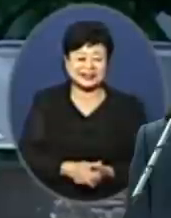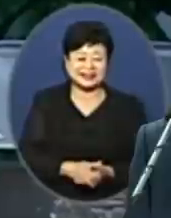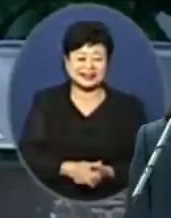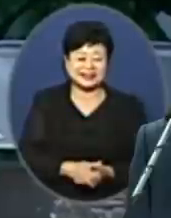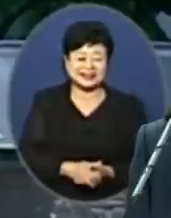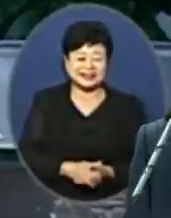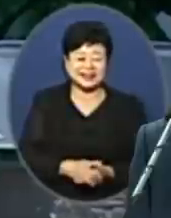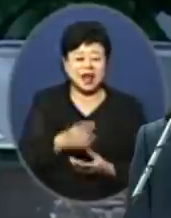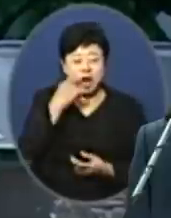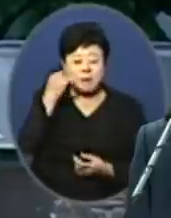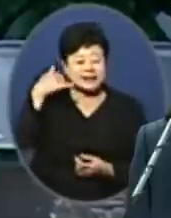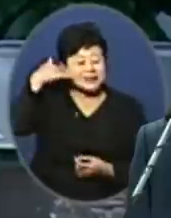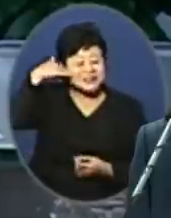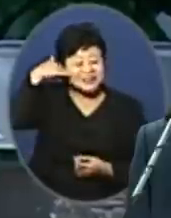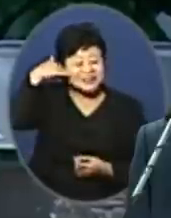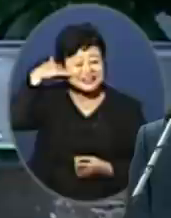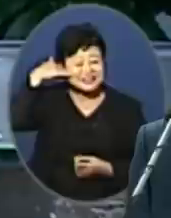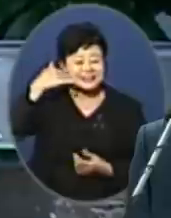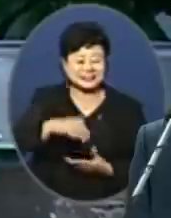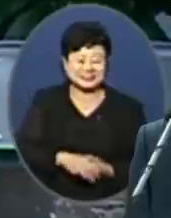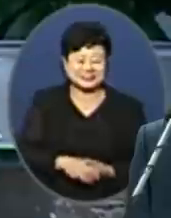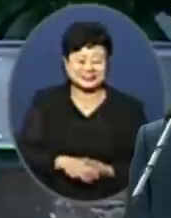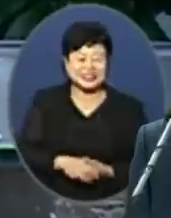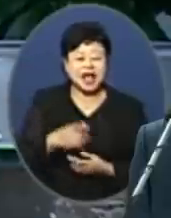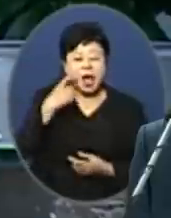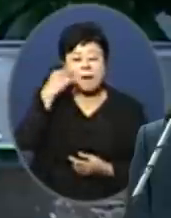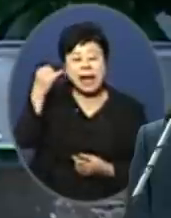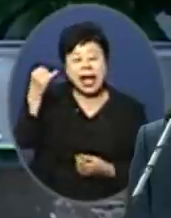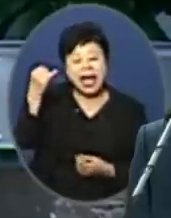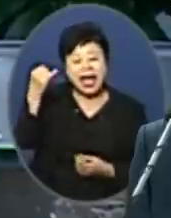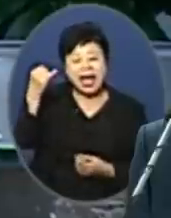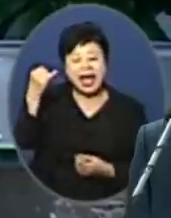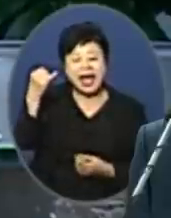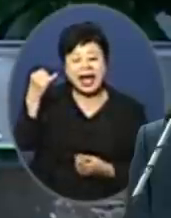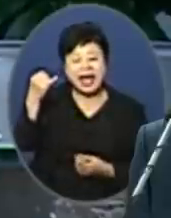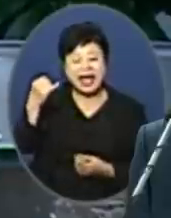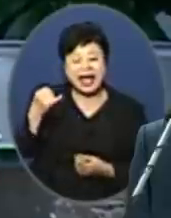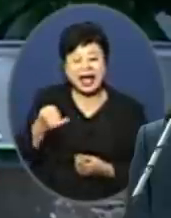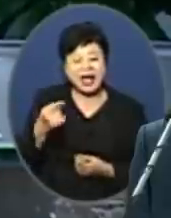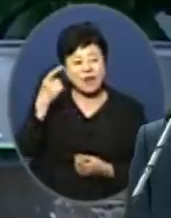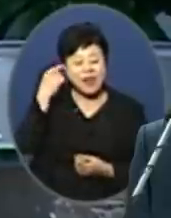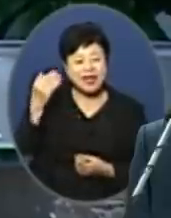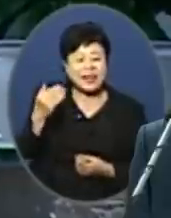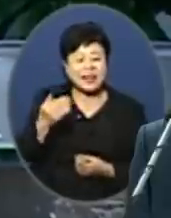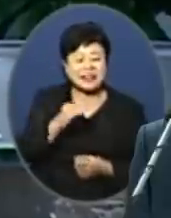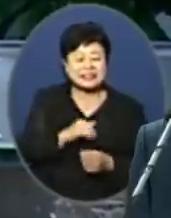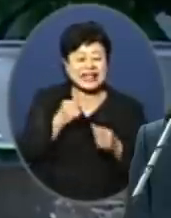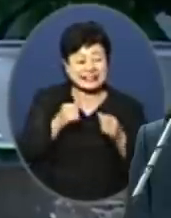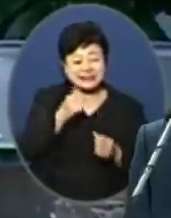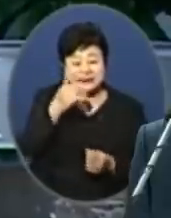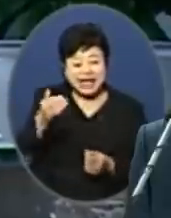그날 지에게 어머니에게 전화를 걸었대요 엄마 와 그래 잘 있나